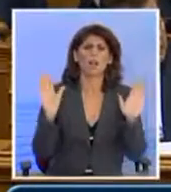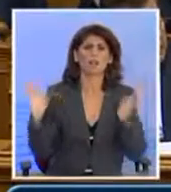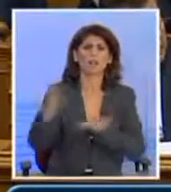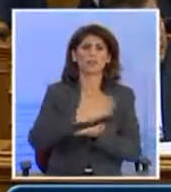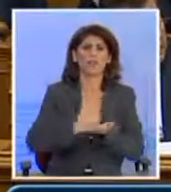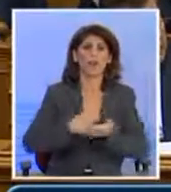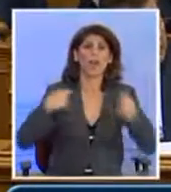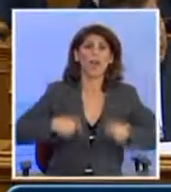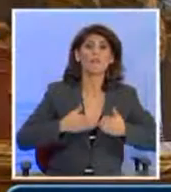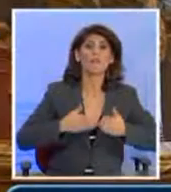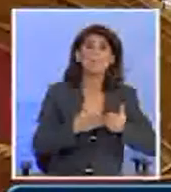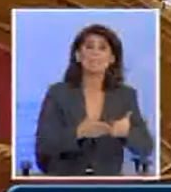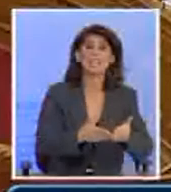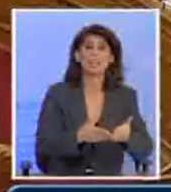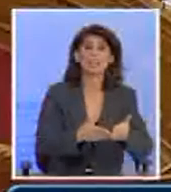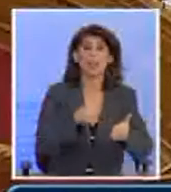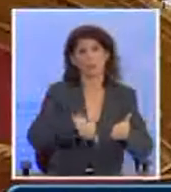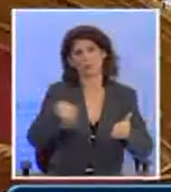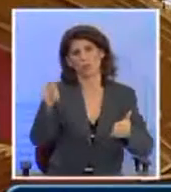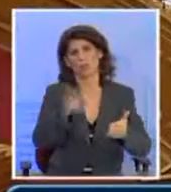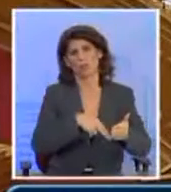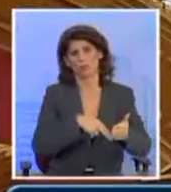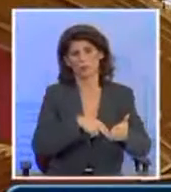ακόμα και εφοπλιστές. Αυτό το καταργήσαμε.